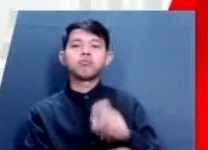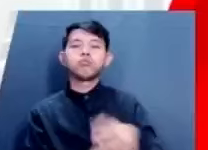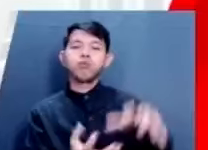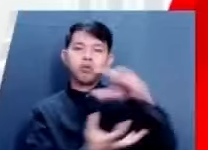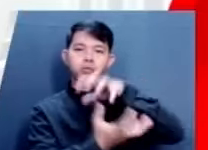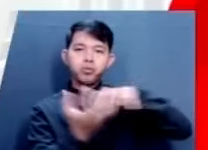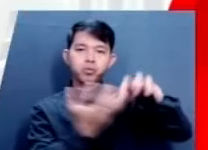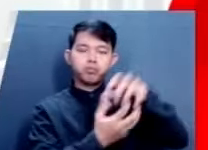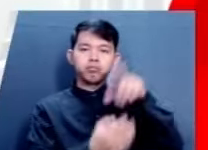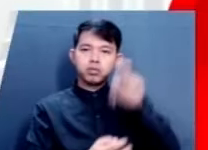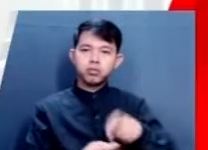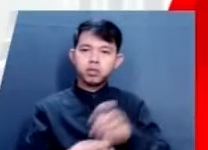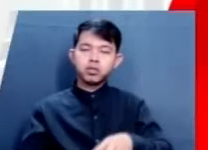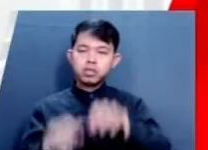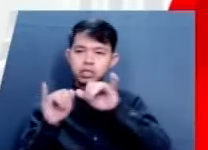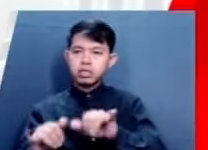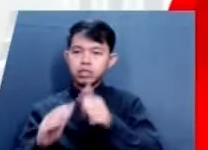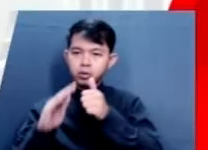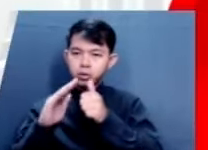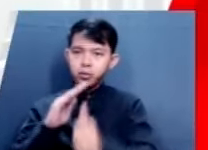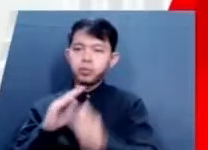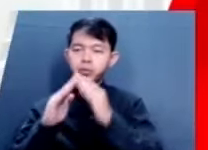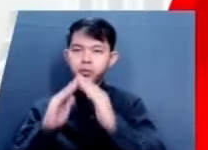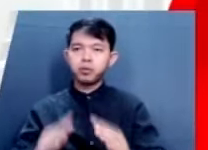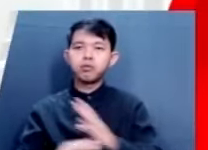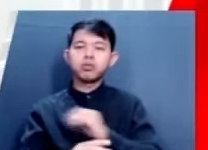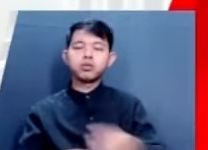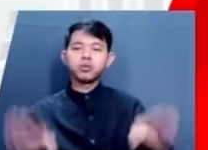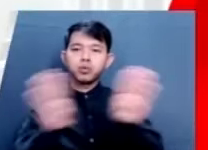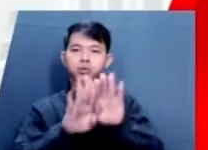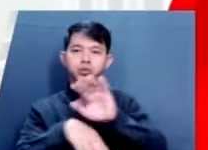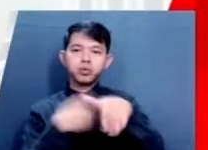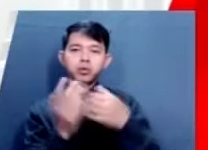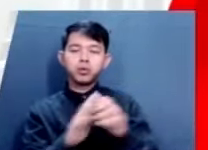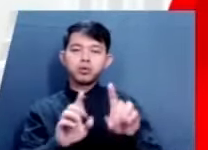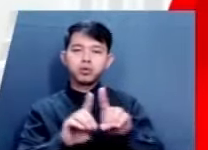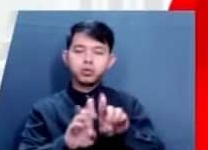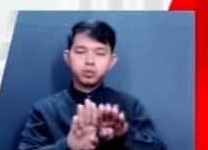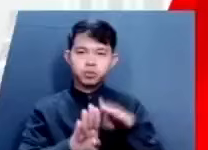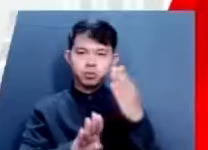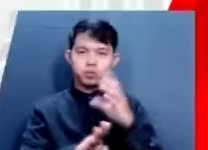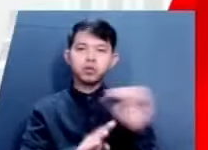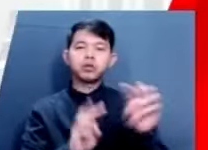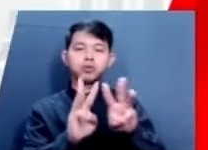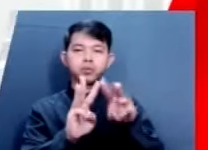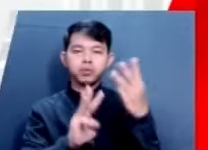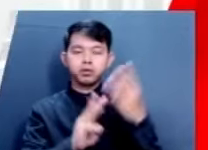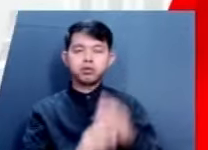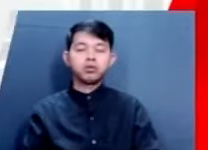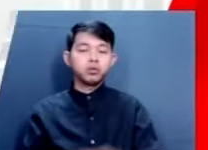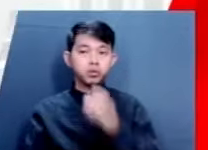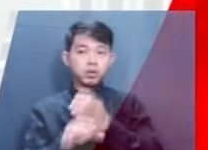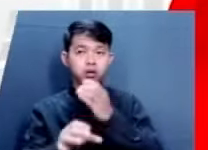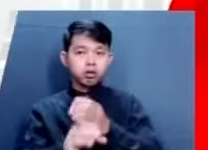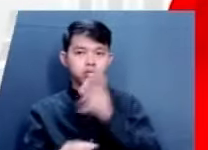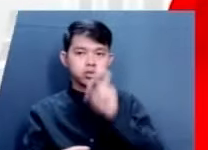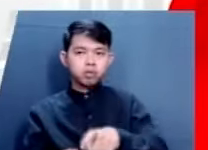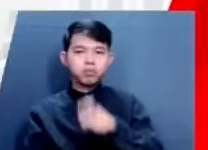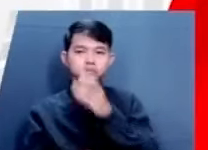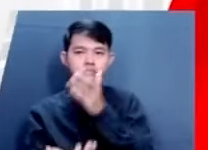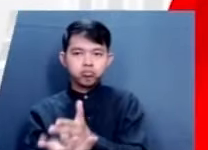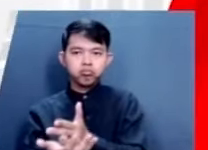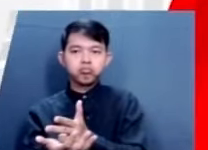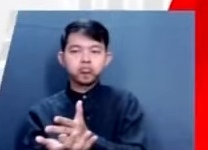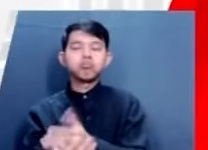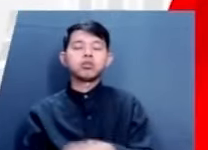bintana. Kung nasa daan, huminto at itabi ng maayos ang sasakyan. Huwag rin kalimutan ang mga alagang hayop.